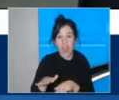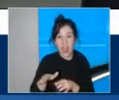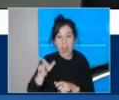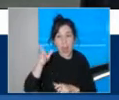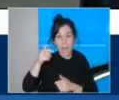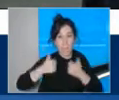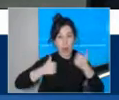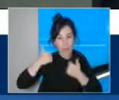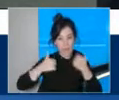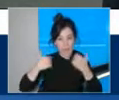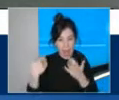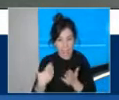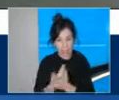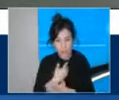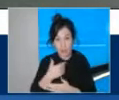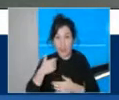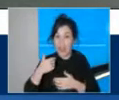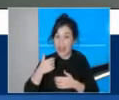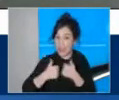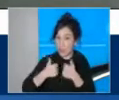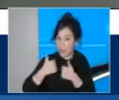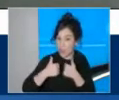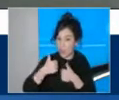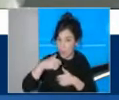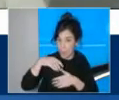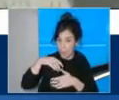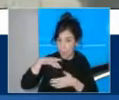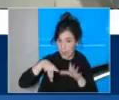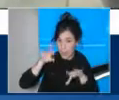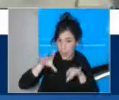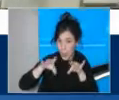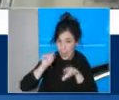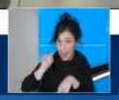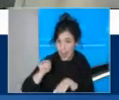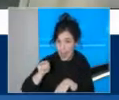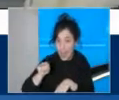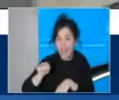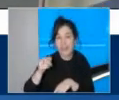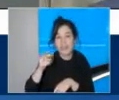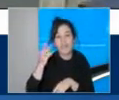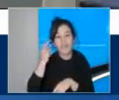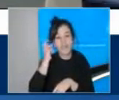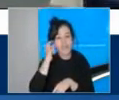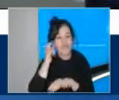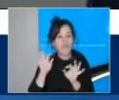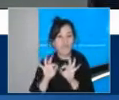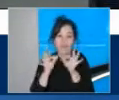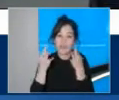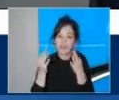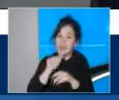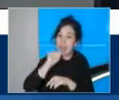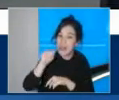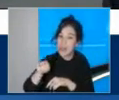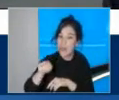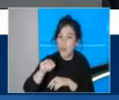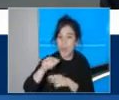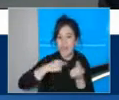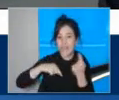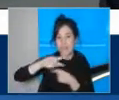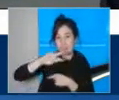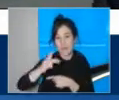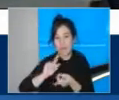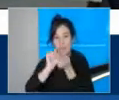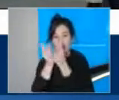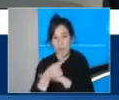החדשים שהתמודדו בבחירות האלו בהתחלה, היה נראה שחלק מהם יגיעו לסיבוב השני במקום מרין לפן,